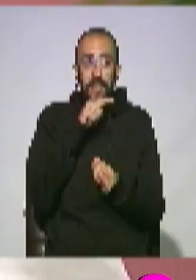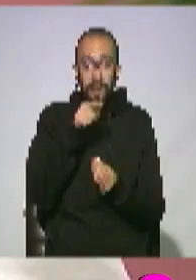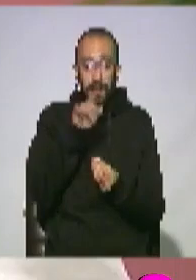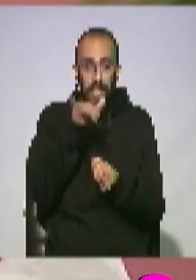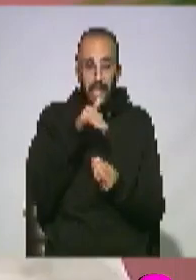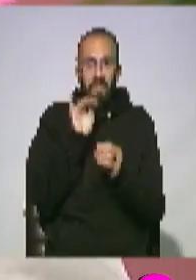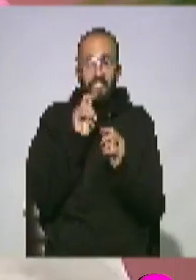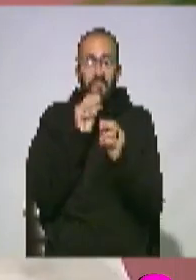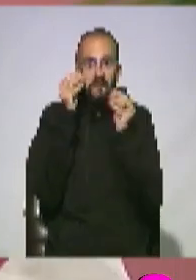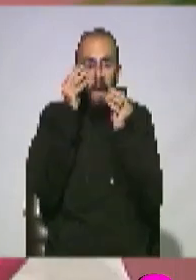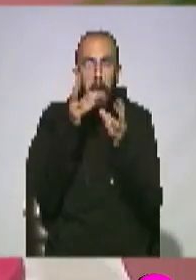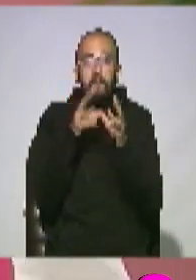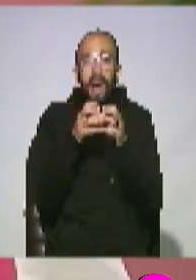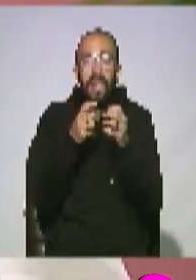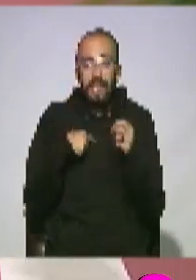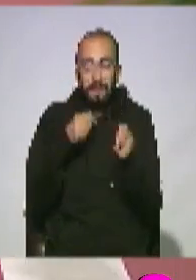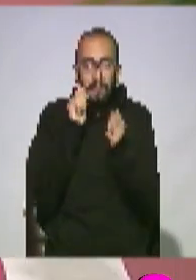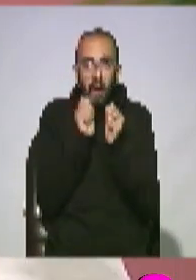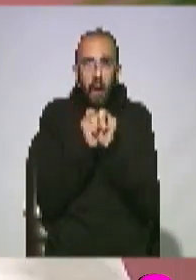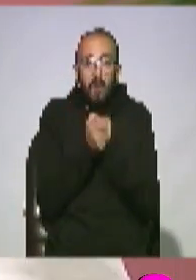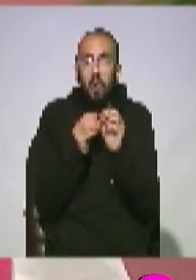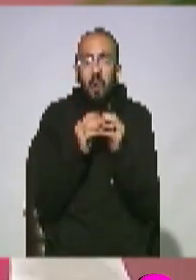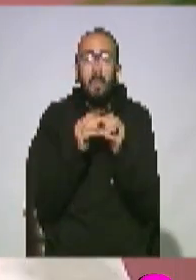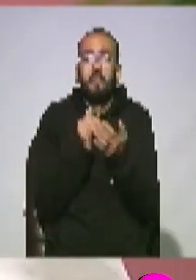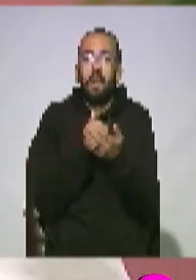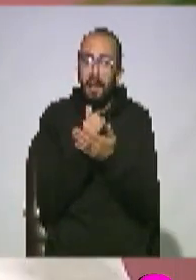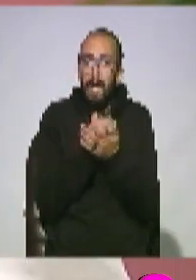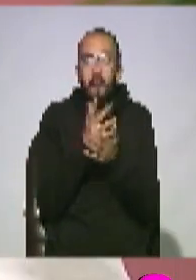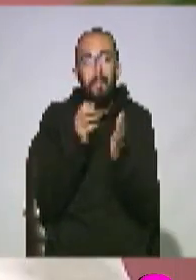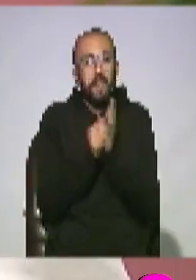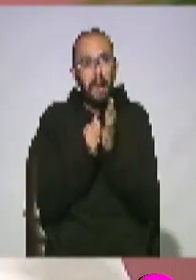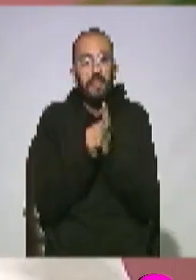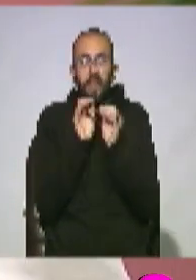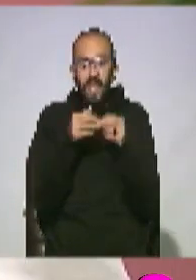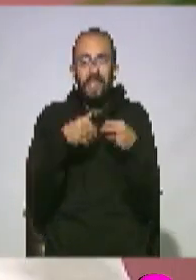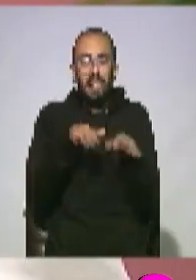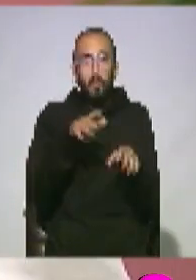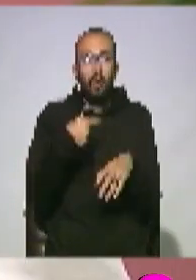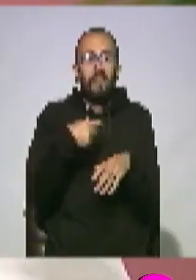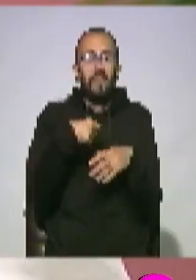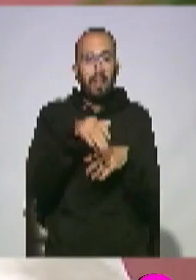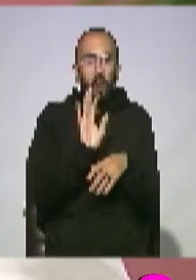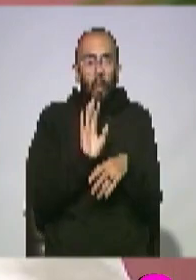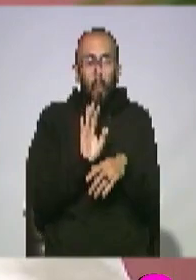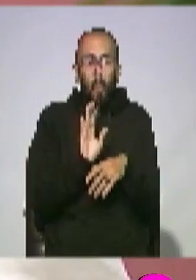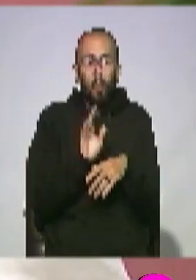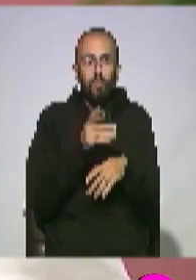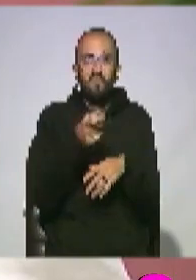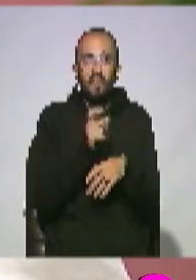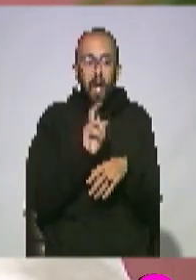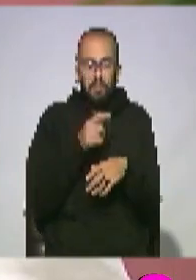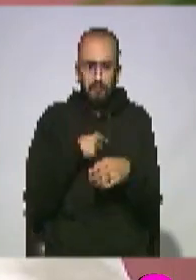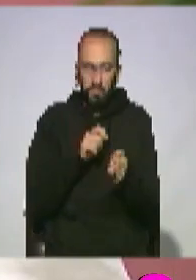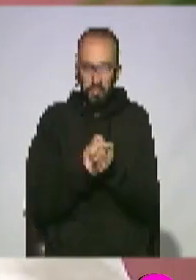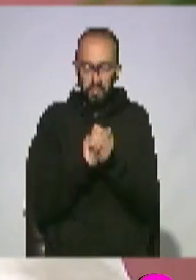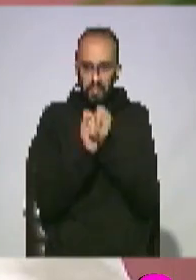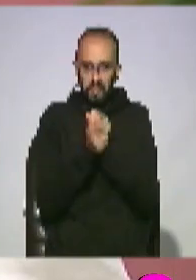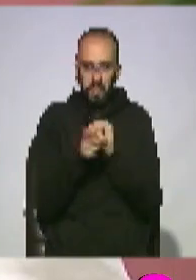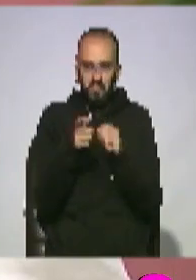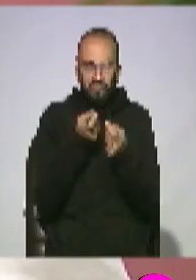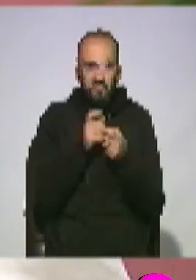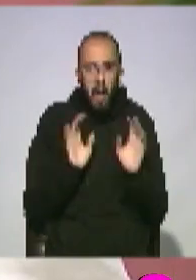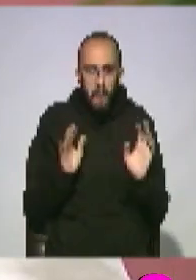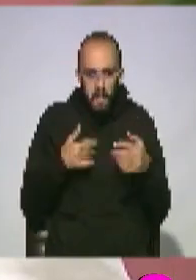دي لازم يتم التهيئة ليها سواء في المدارس سواء في البيوت. ما سيبش البنت كده من طفلة صغيرة لمرحلة جديدة عليها